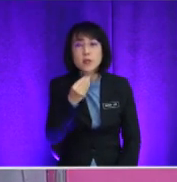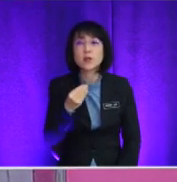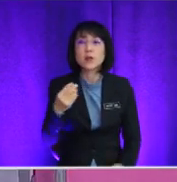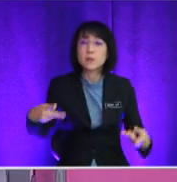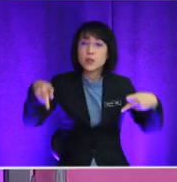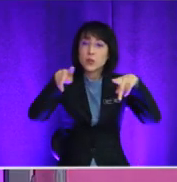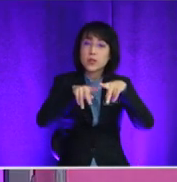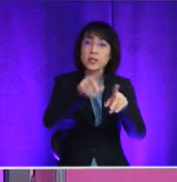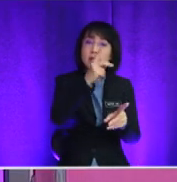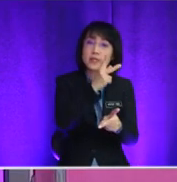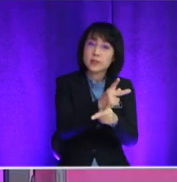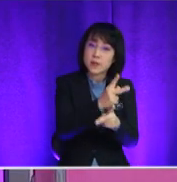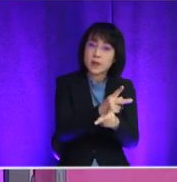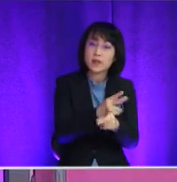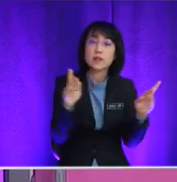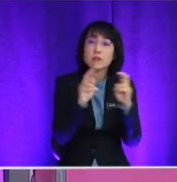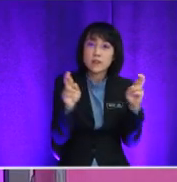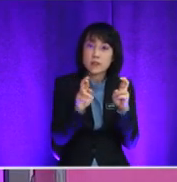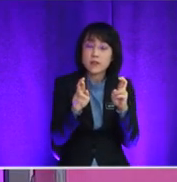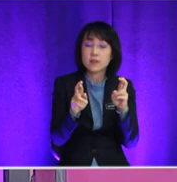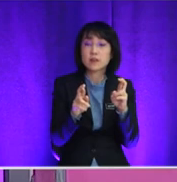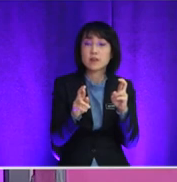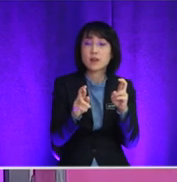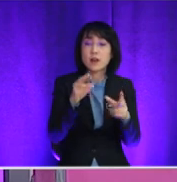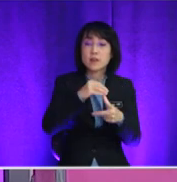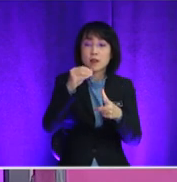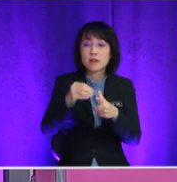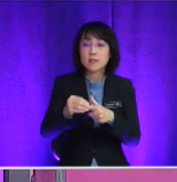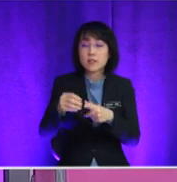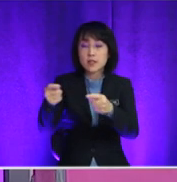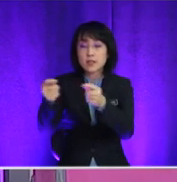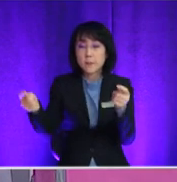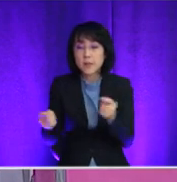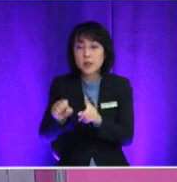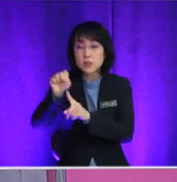disimpan di tempat biasa di dapur atau berbagai macam